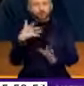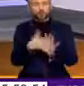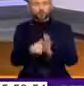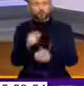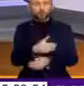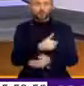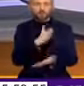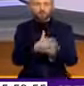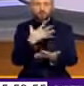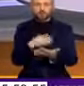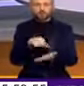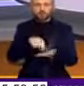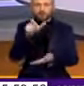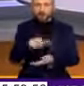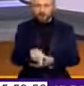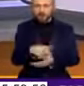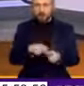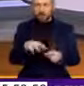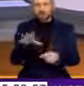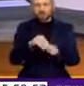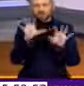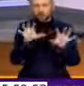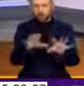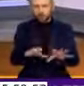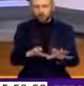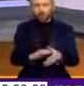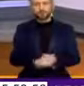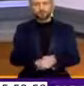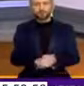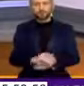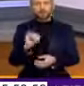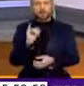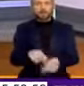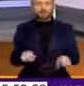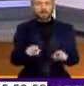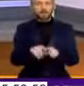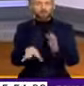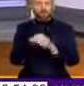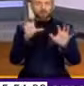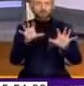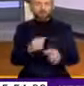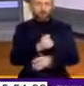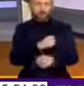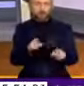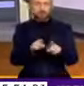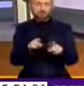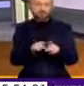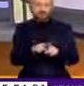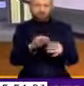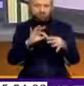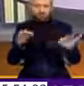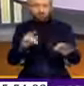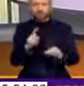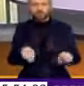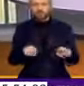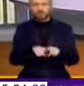що ви хотіли би мати свого представника, це все законно. І таке виборче законодавство, на жаль, таким чином сформульоване, що